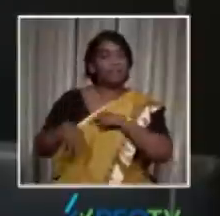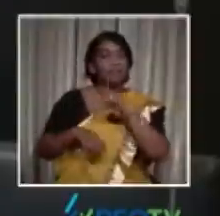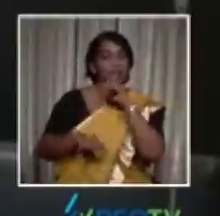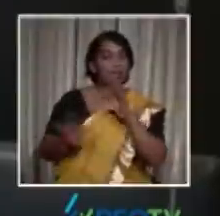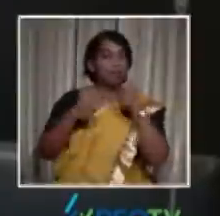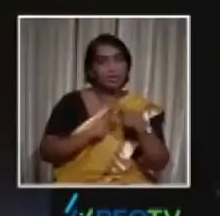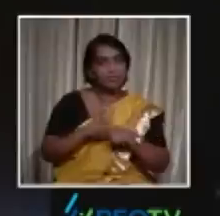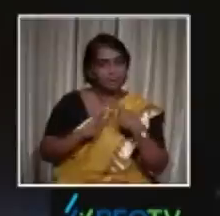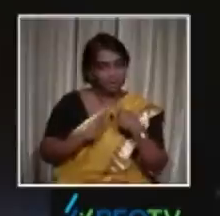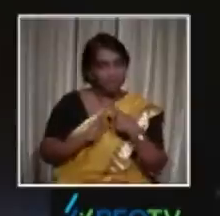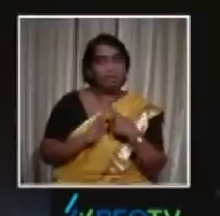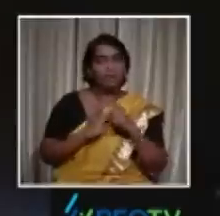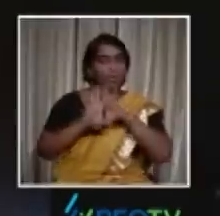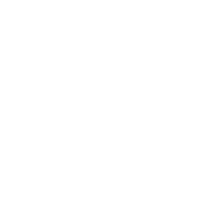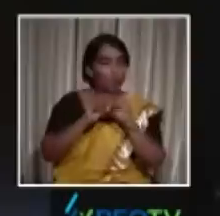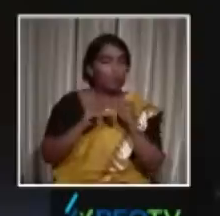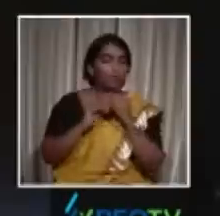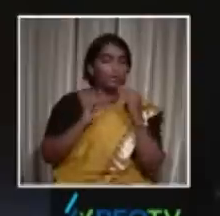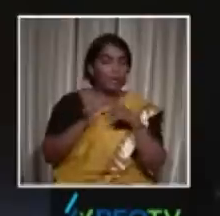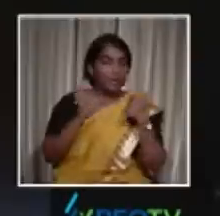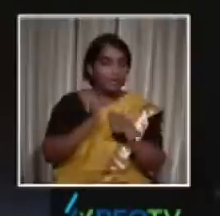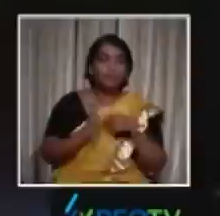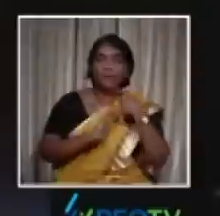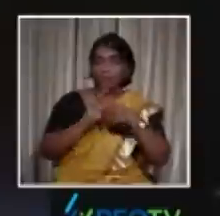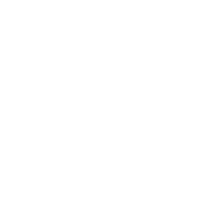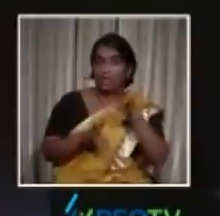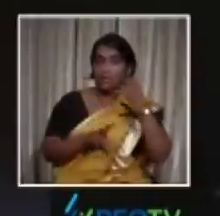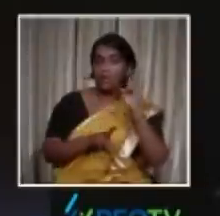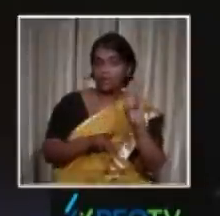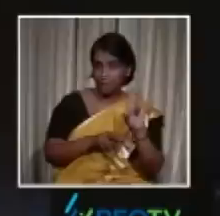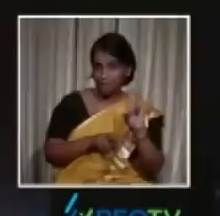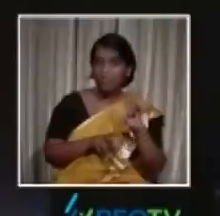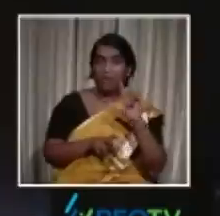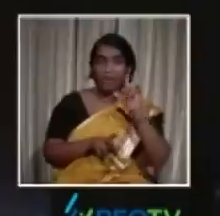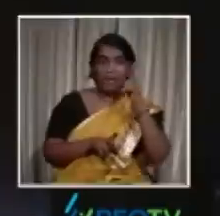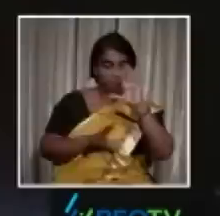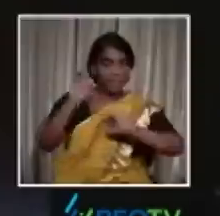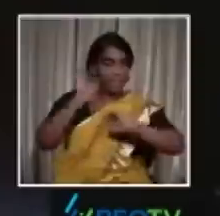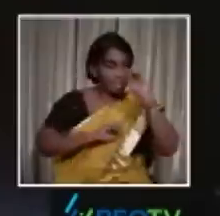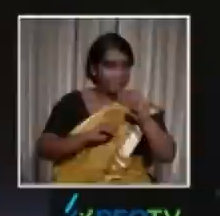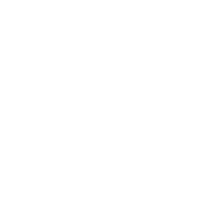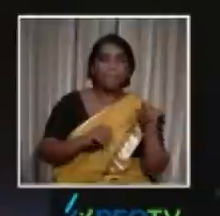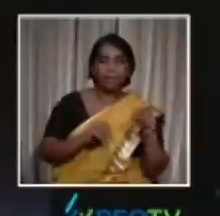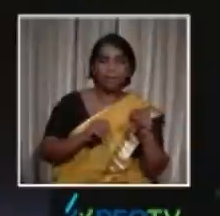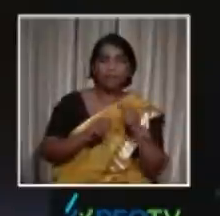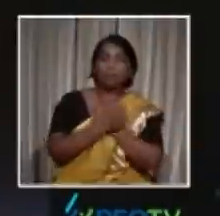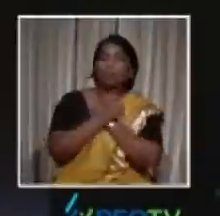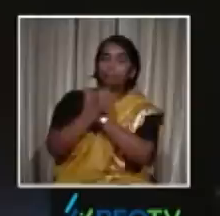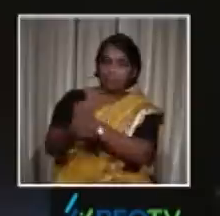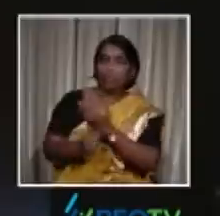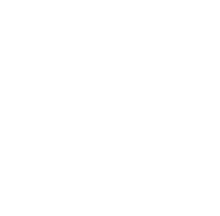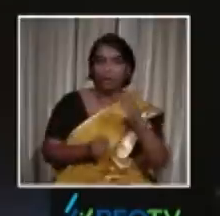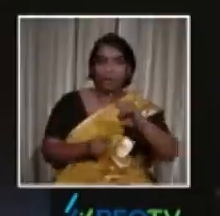යහපත්ව රට පාලනය කරන්න පොදු දේපල පනත අනුව මේක ඇතුලේ 225න් 75%කට ඇතුලට දාන්න පුළුවන් කවුරුවත්